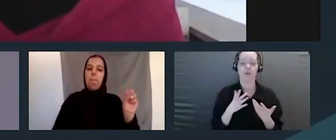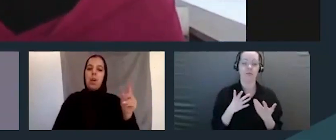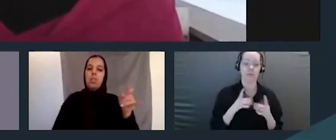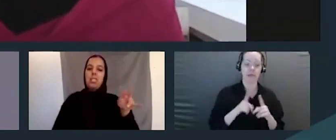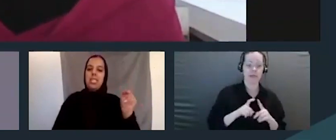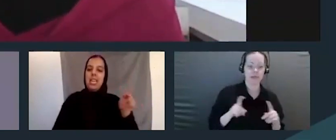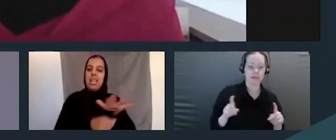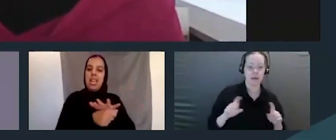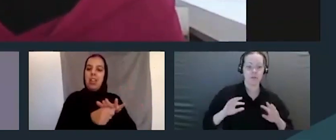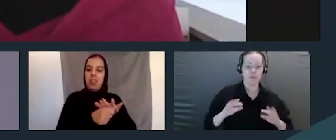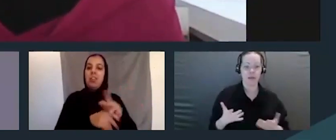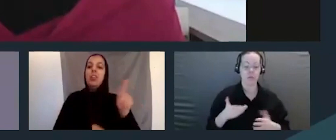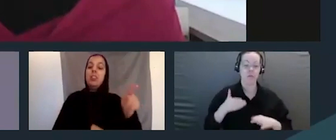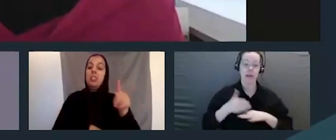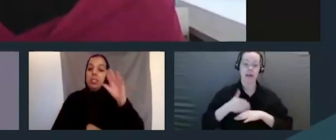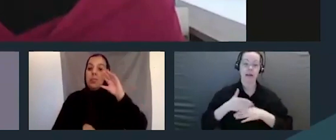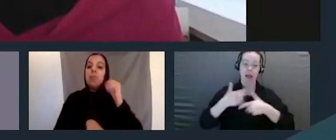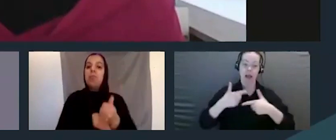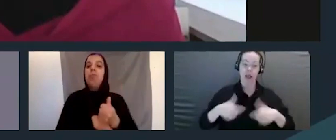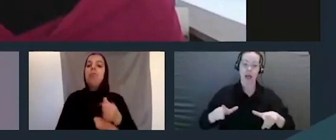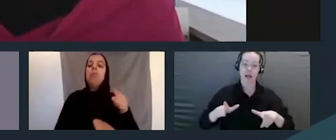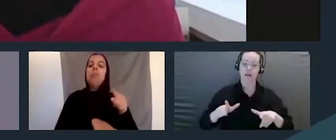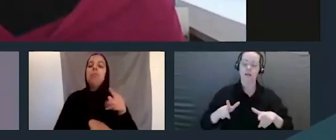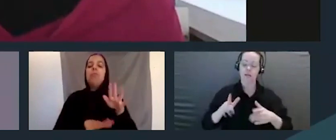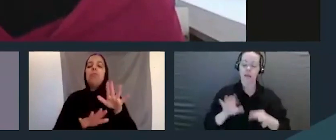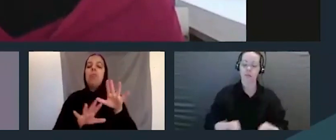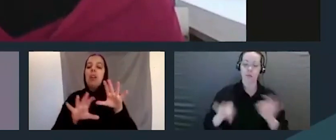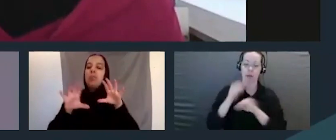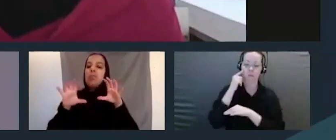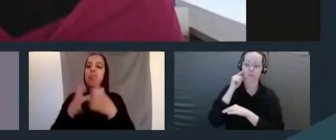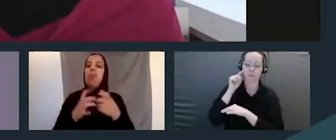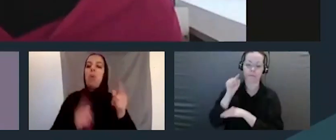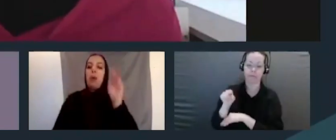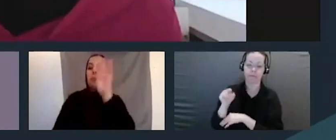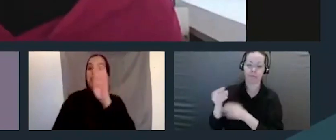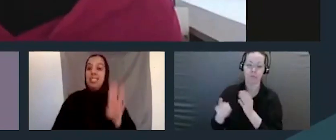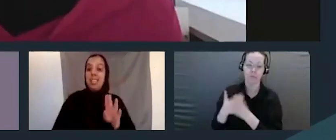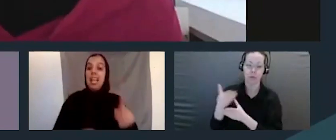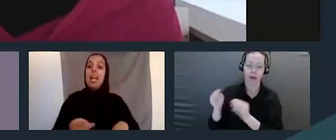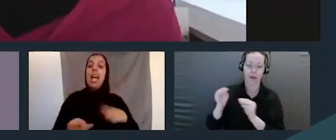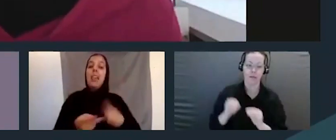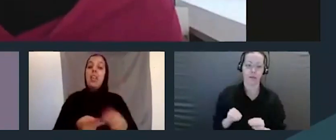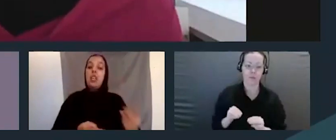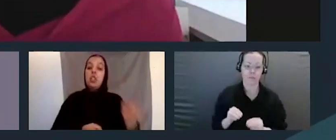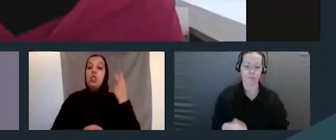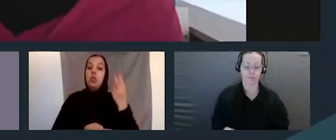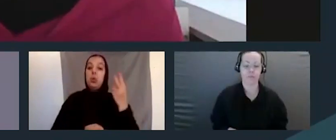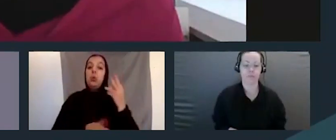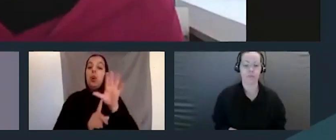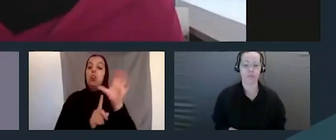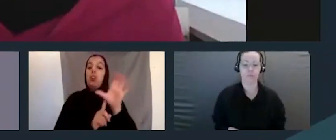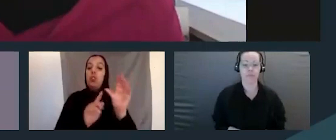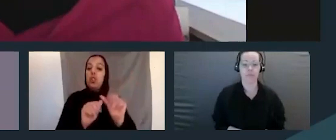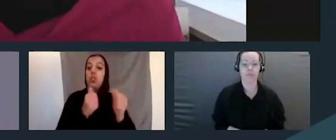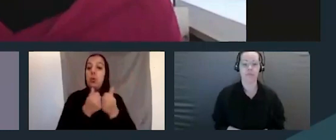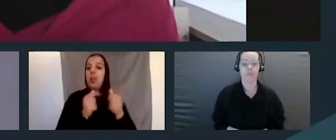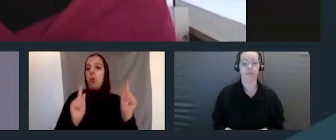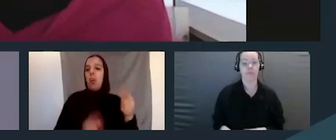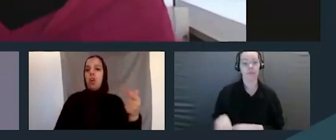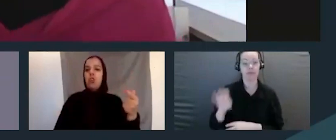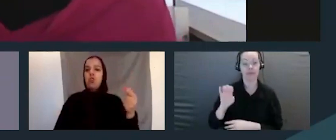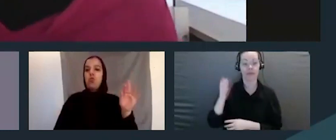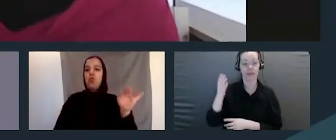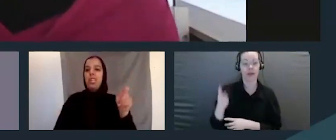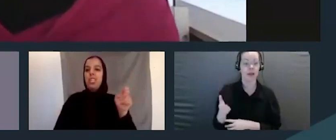des fondatrices de Viva Moncton et Brésil NB, des associations culturelles dans le Grand Moncton. Elle est également impliquée dans plusieurs organisations de